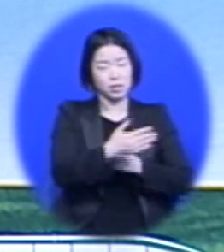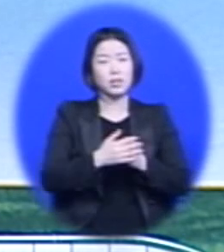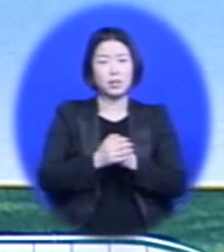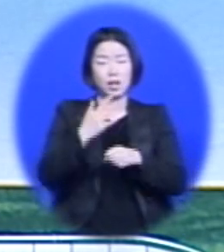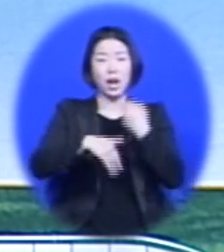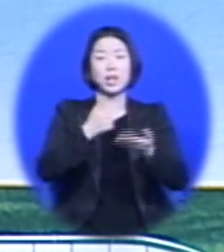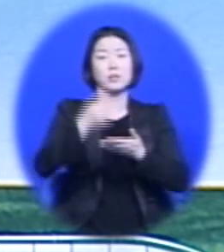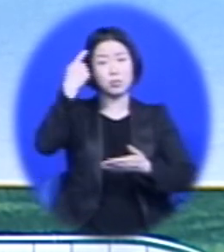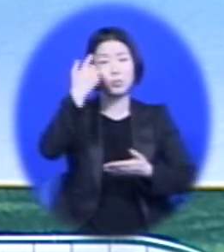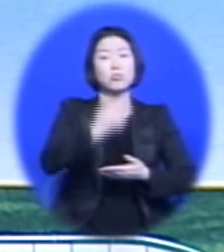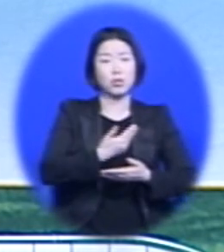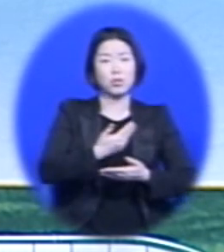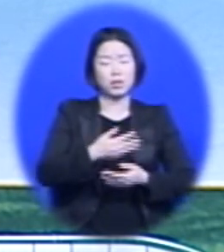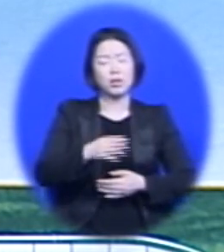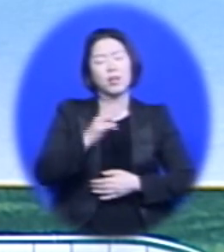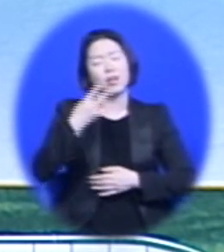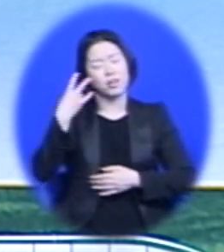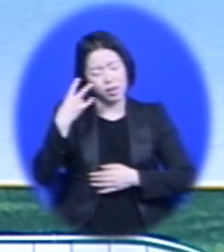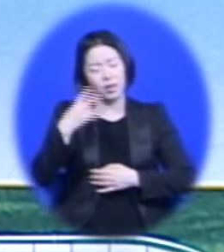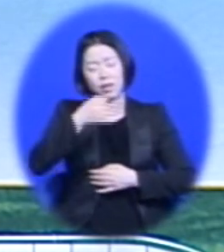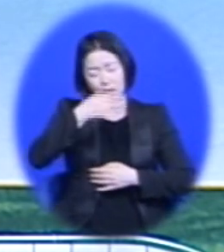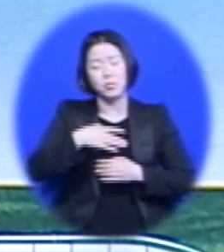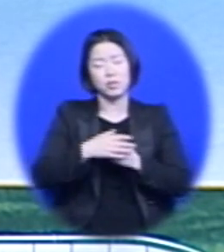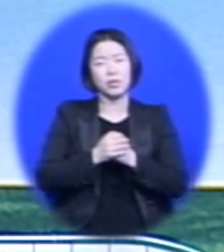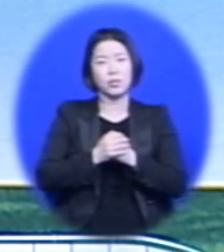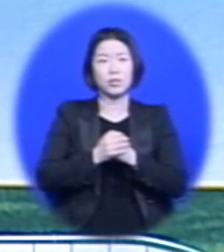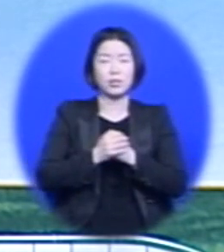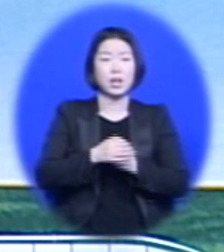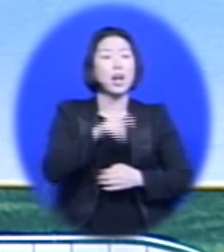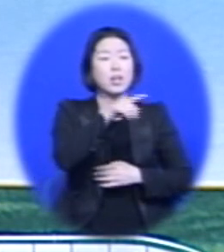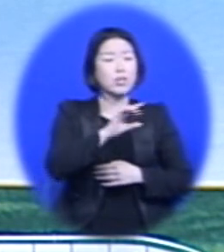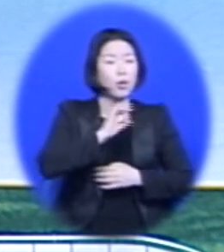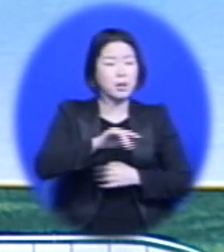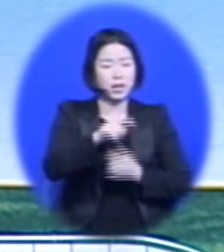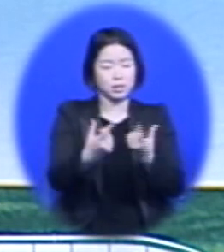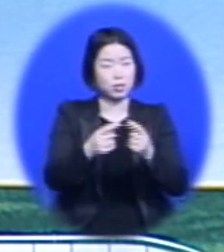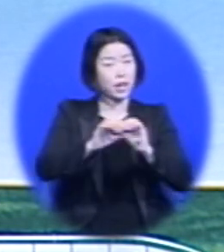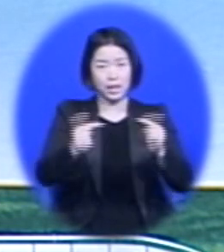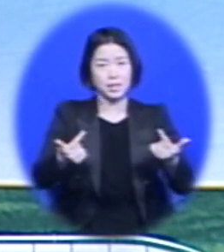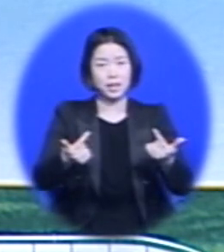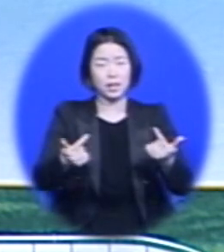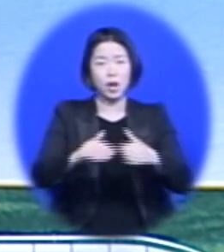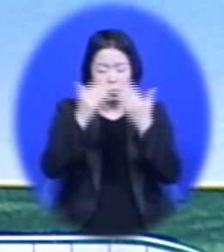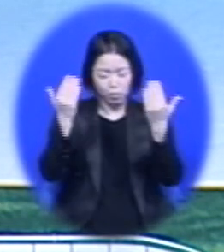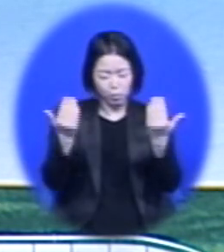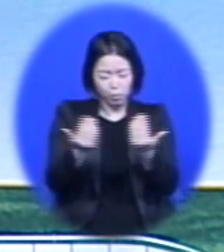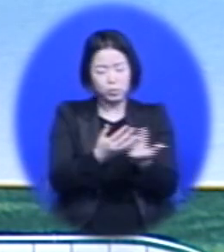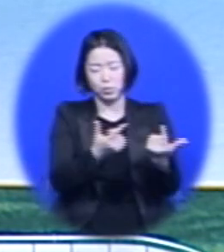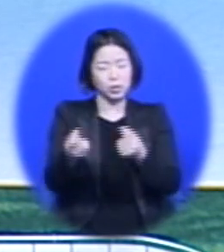하나님께서 물으시더랍니다. 예, 힘들어요 했더니 너만 그런 게 아니야. 모두 다